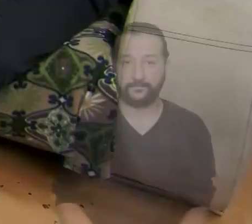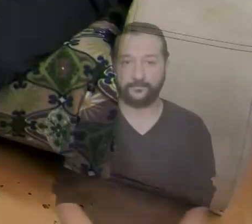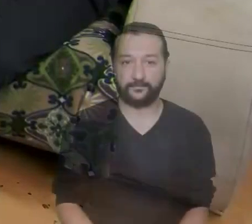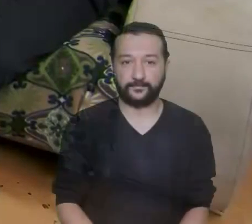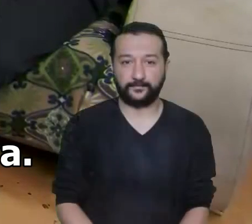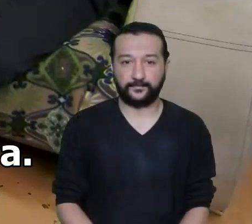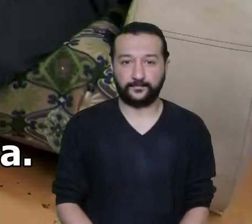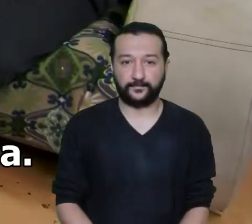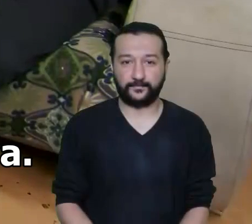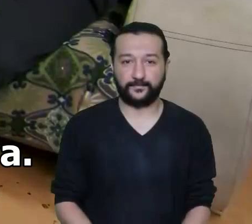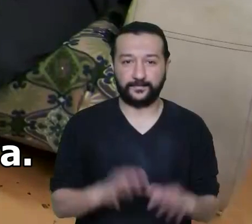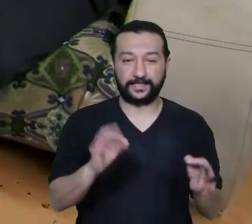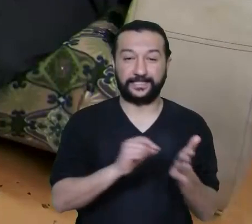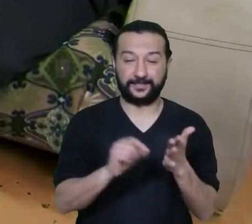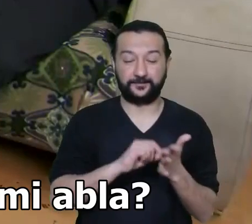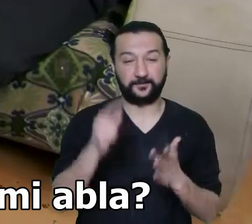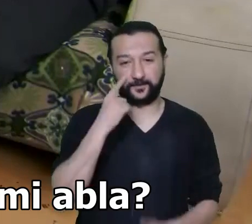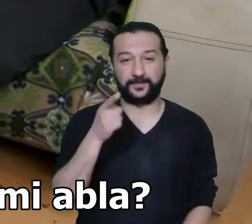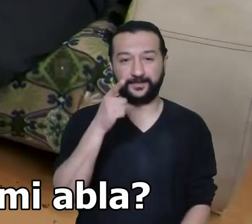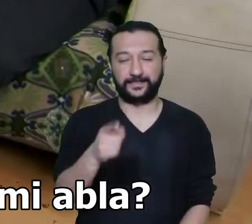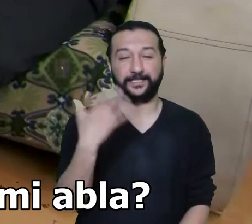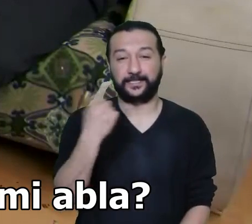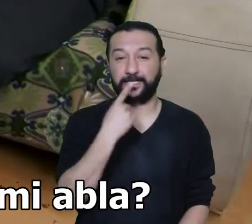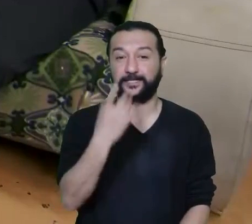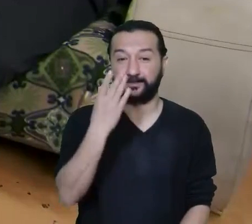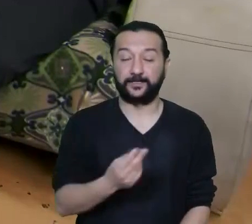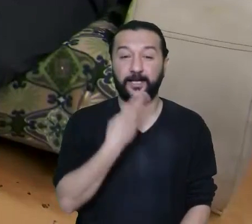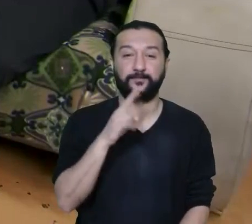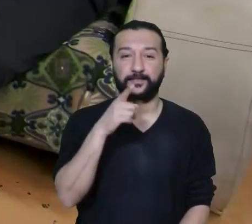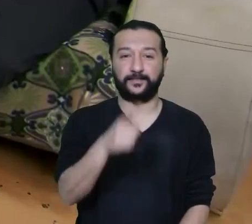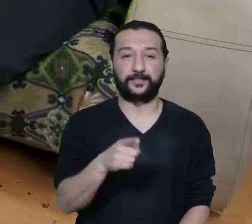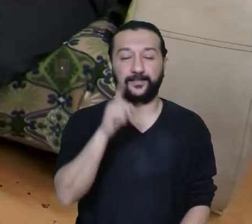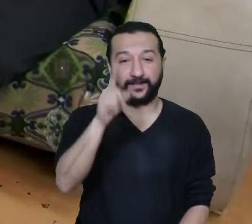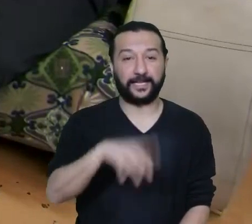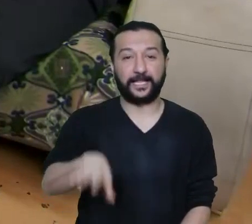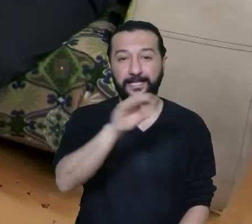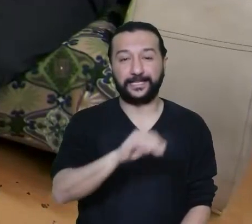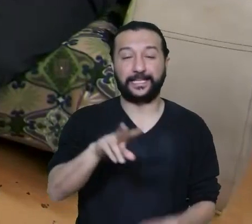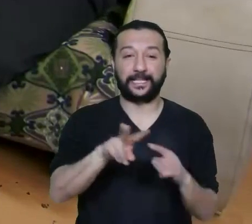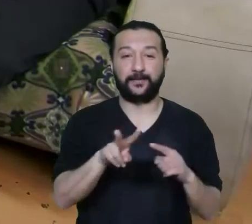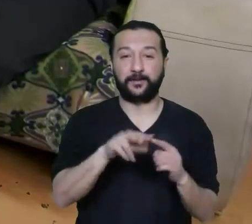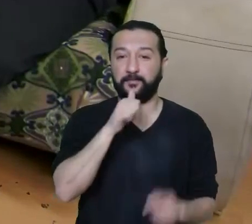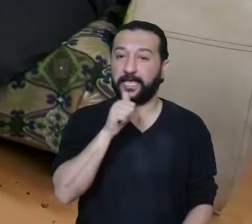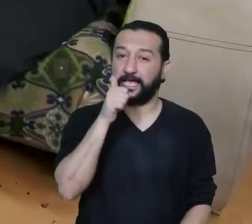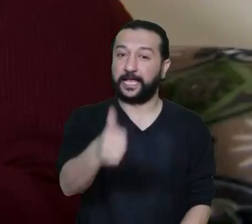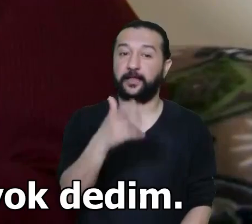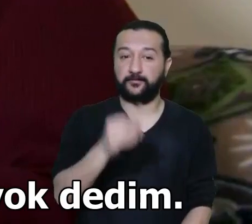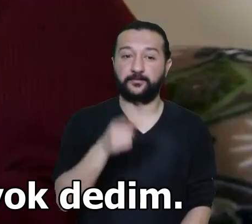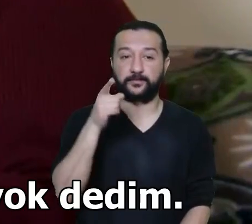keyifle seyrederken Şükrü yandan pis pis bakıyor. Ya ama bir şey diyeyim mi abla? Vallahi Kemal Bey'e helal olsun